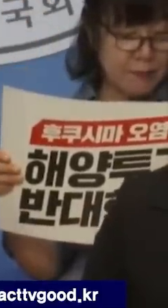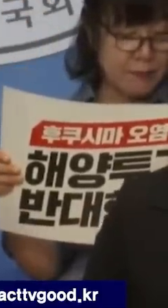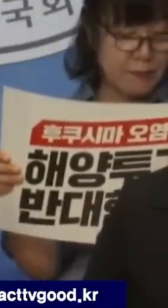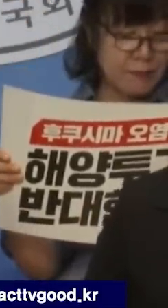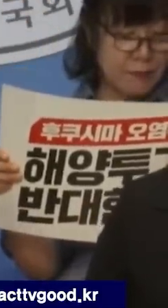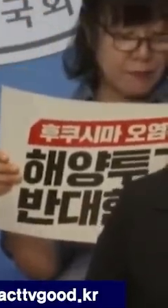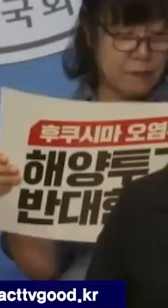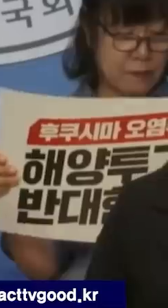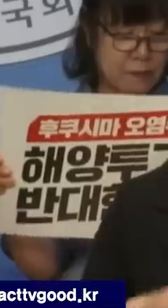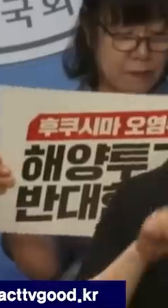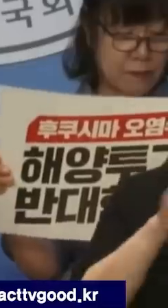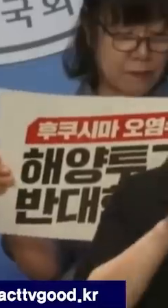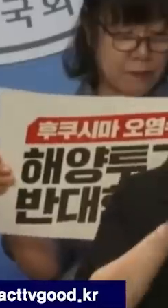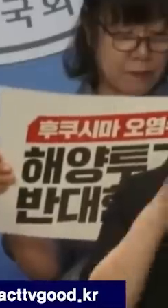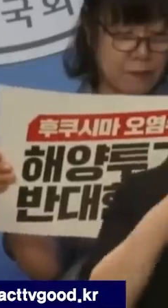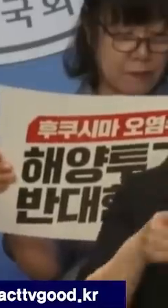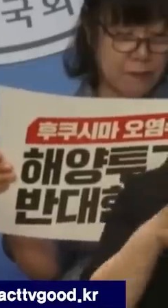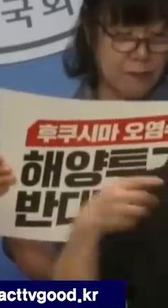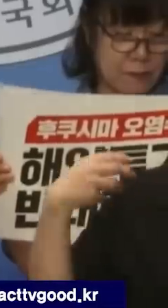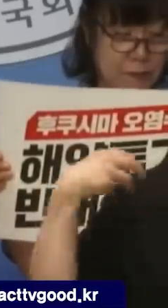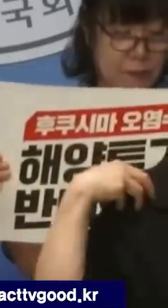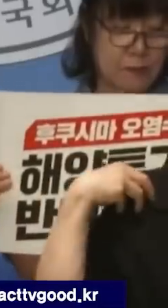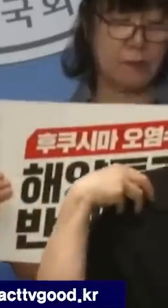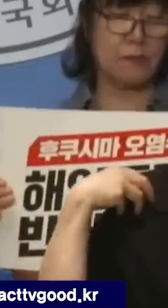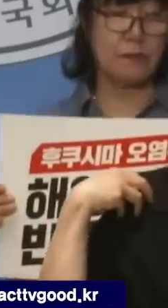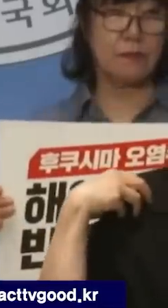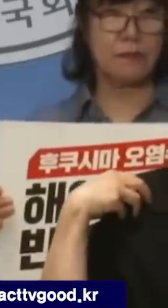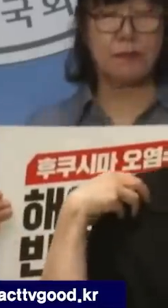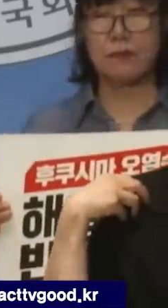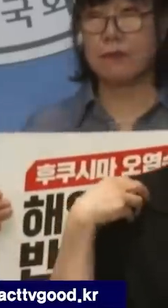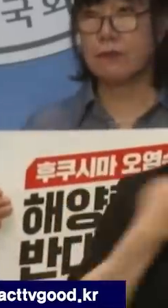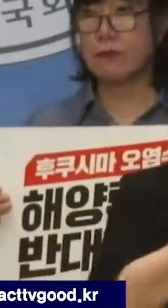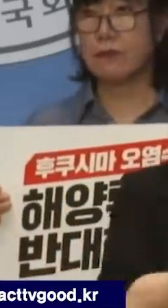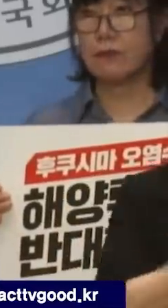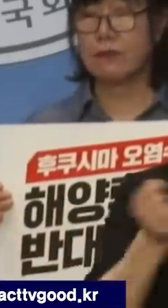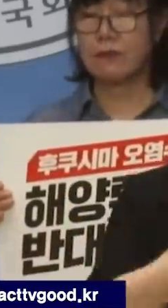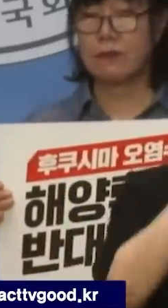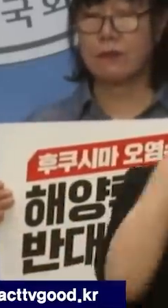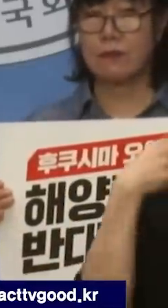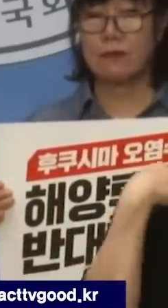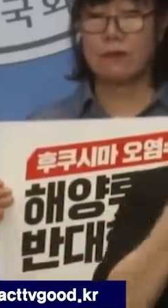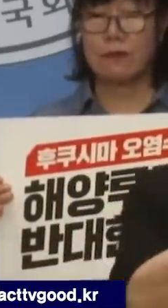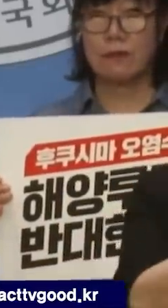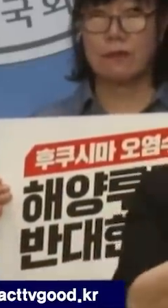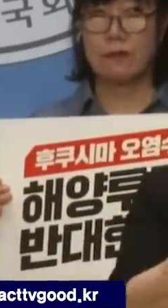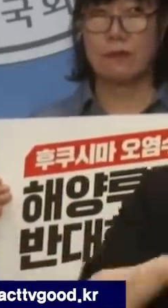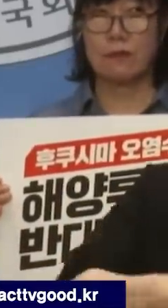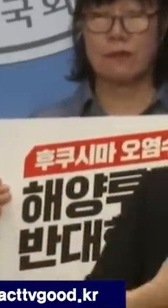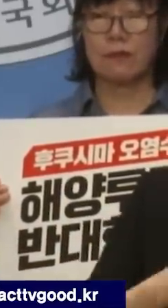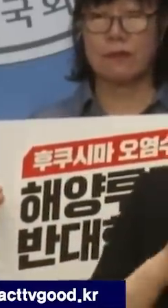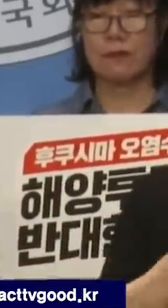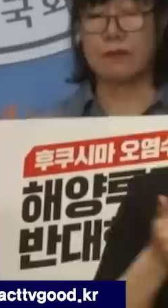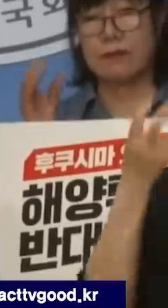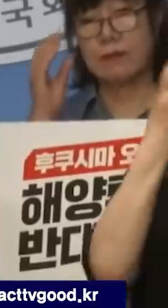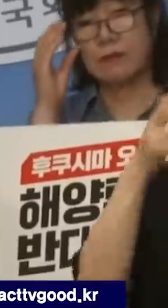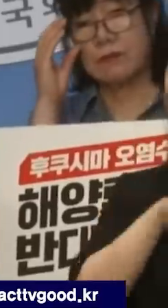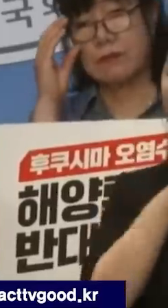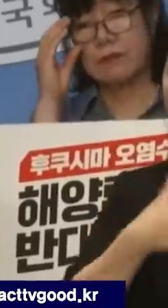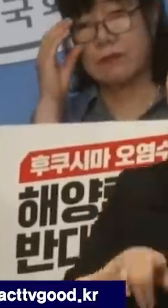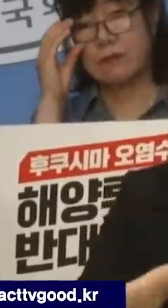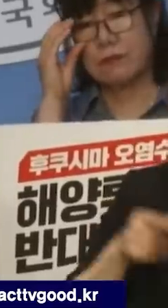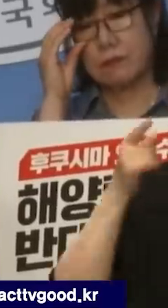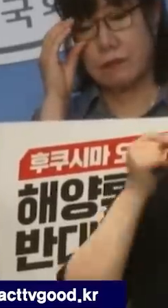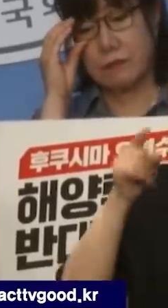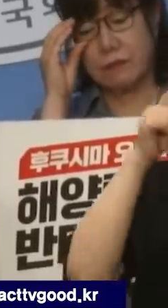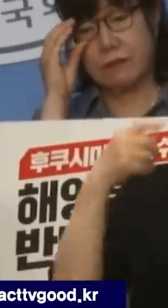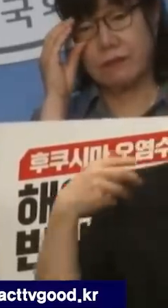하나, 윤석열 정부는 주권국가의 정부로서 자국민 보호를 위해